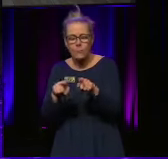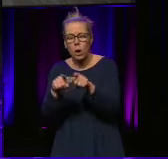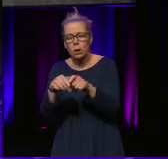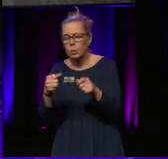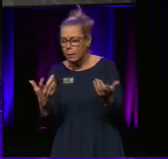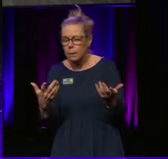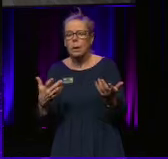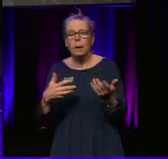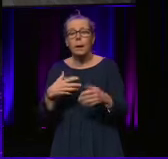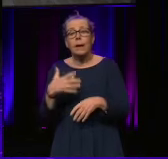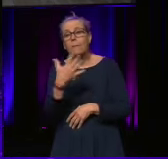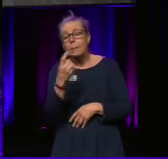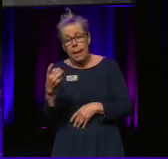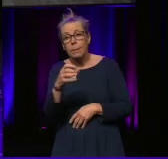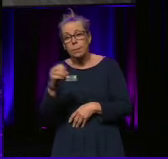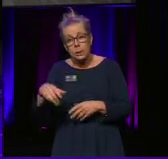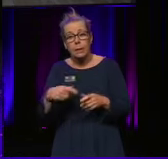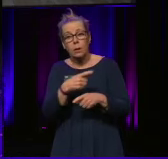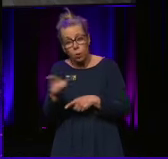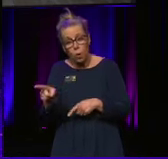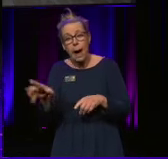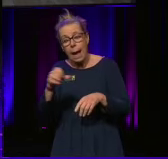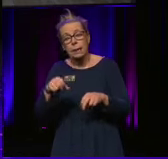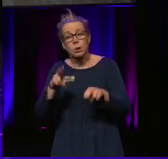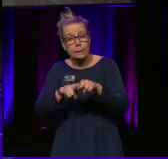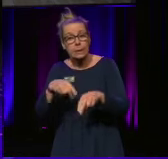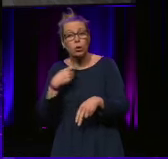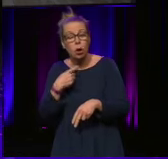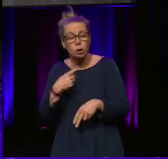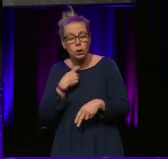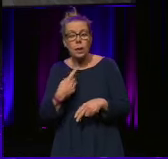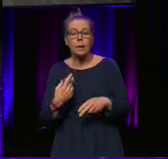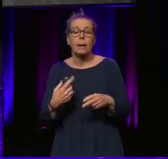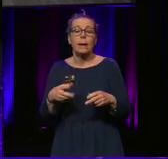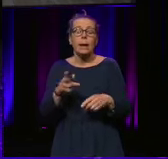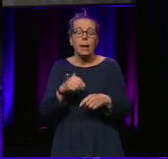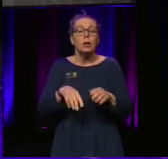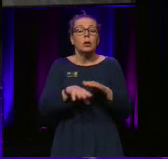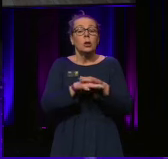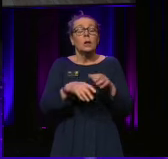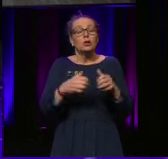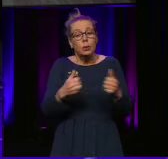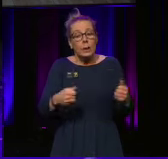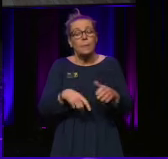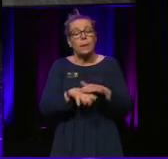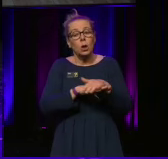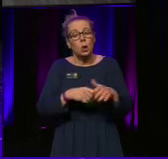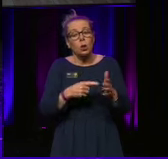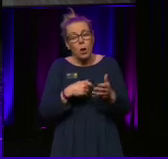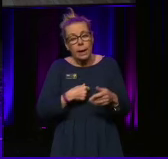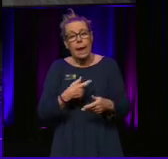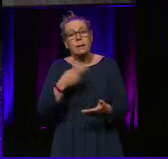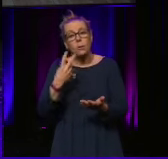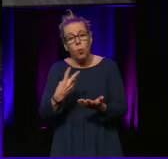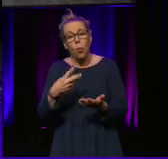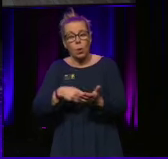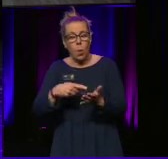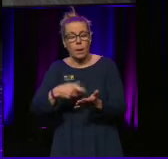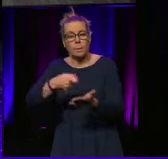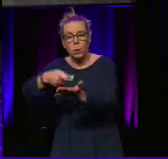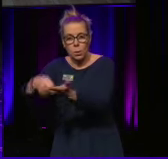det är 51% av dem som röstar. Och det enda skillnaden mot en grundlag är att det krävs två beslut. Men vid båda de två besluten så räcker